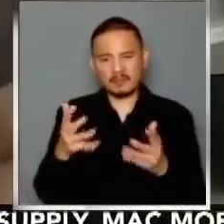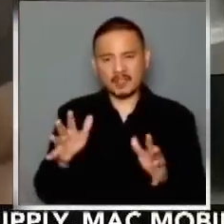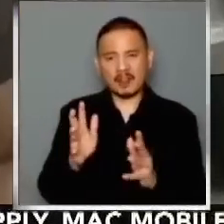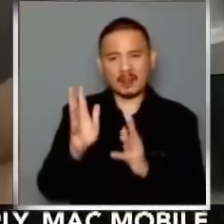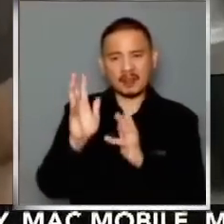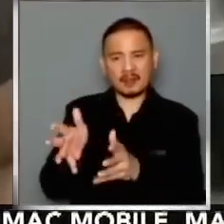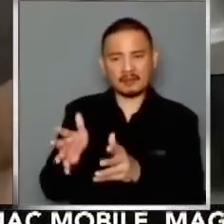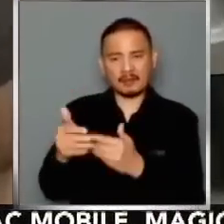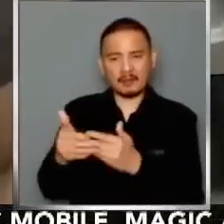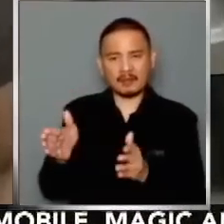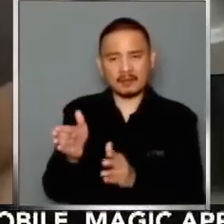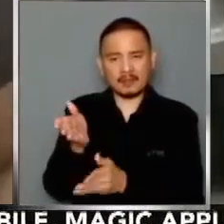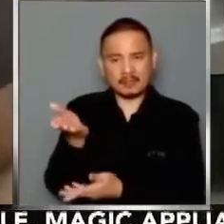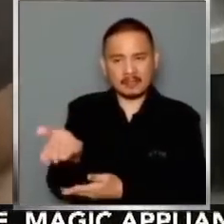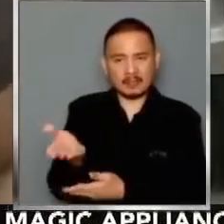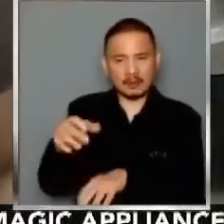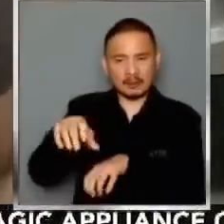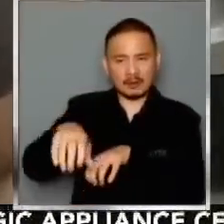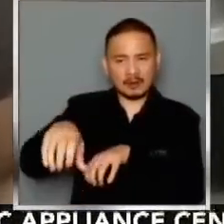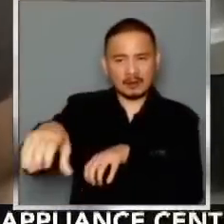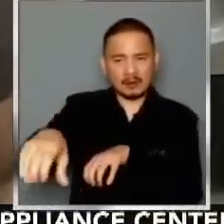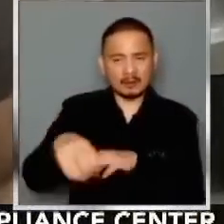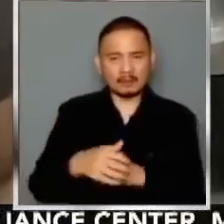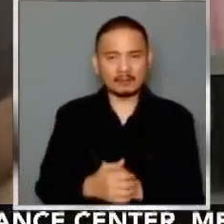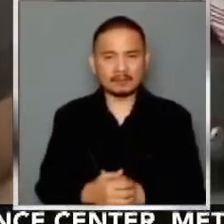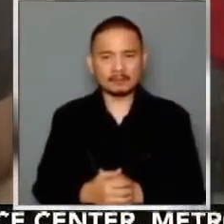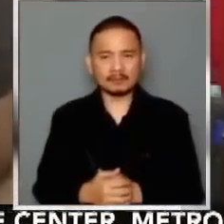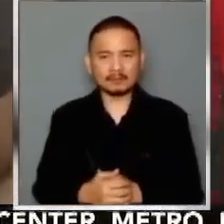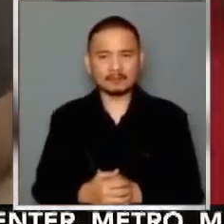boxes JP Soriano nakatutok 24 Oras